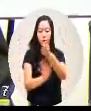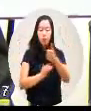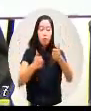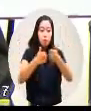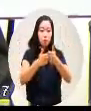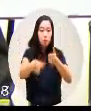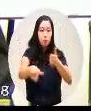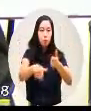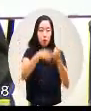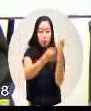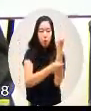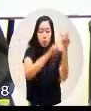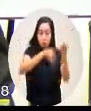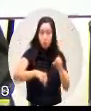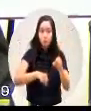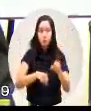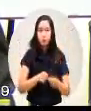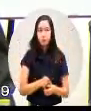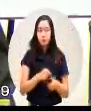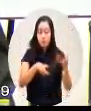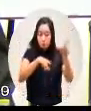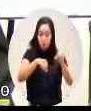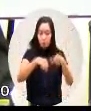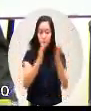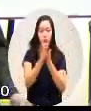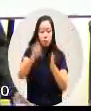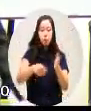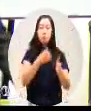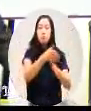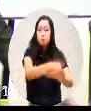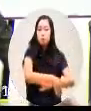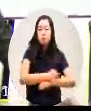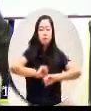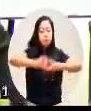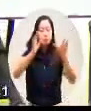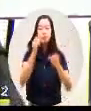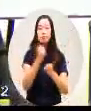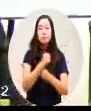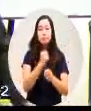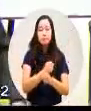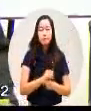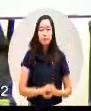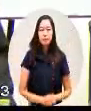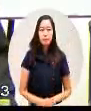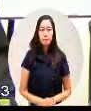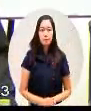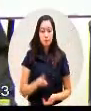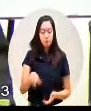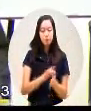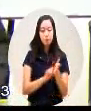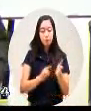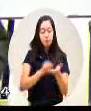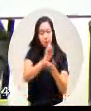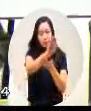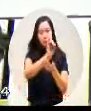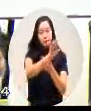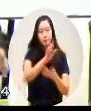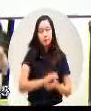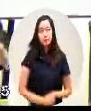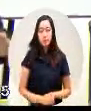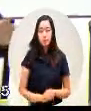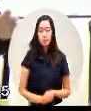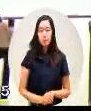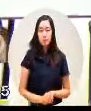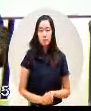员会依法令啊，就通过就可以实施了哈。啊，这是啊，简单啊，起个报告了哈。因为呢，如